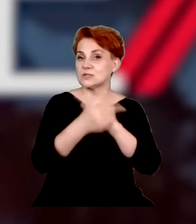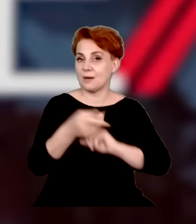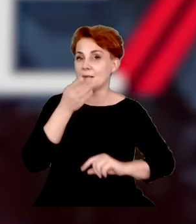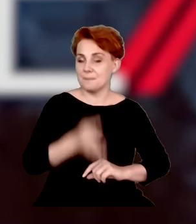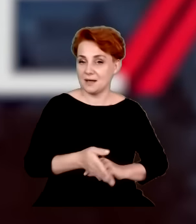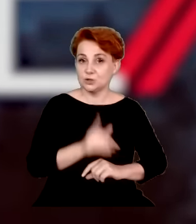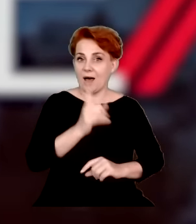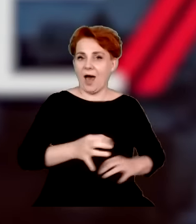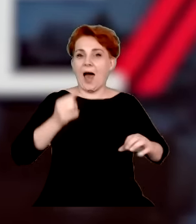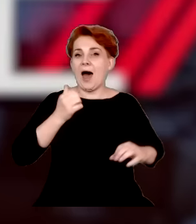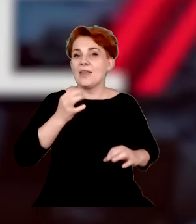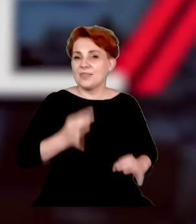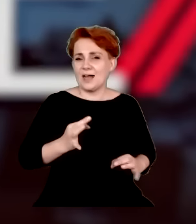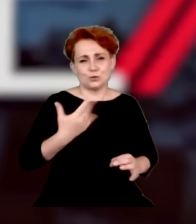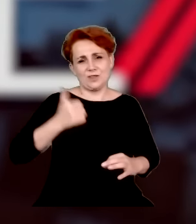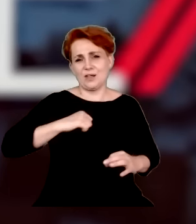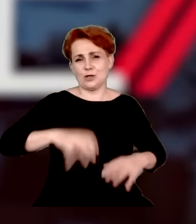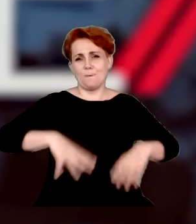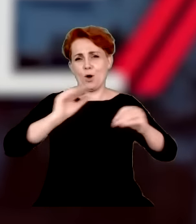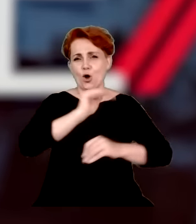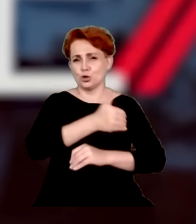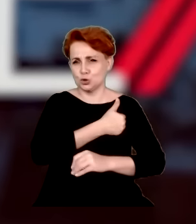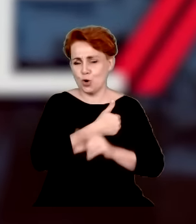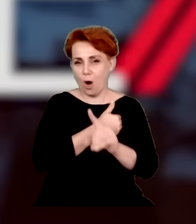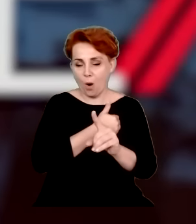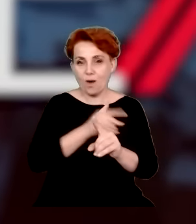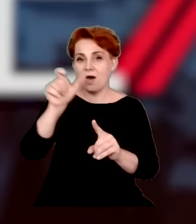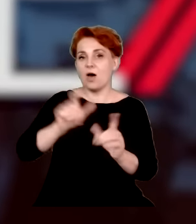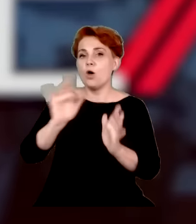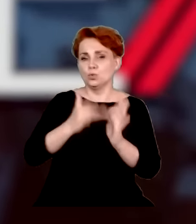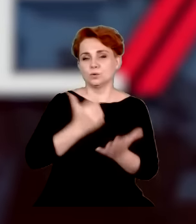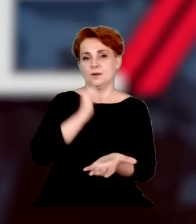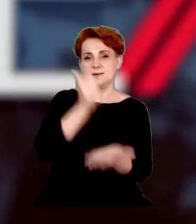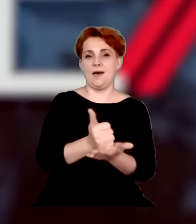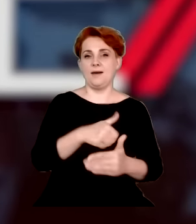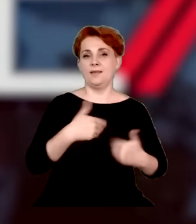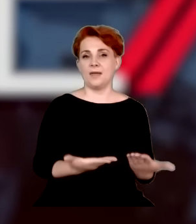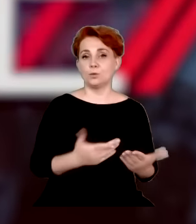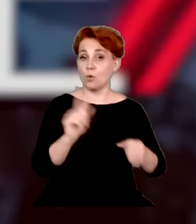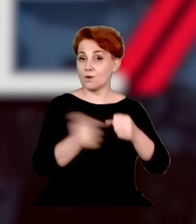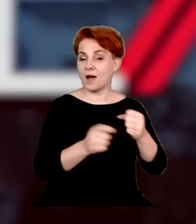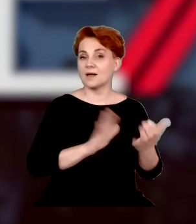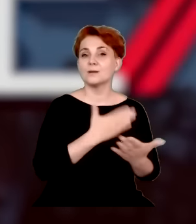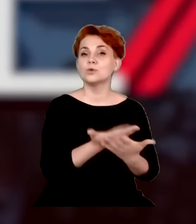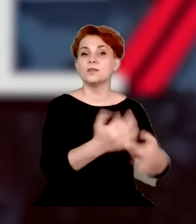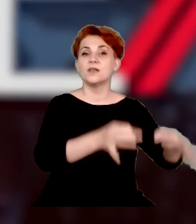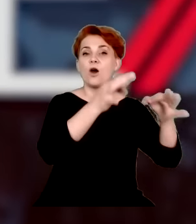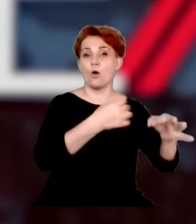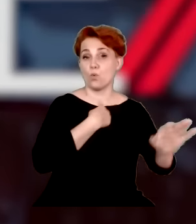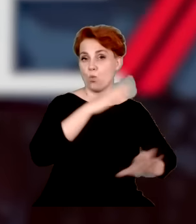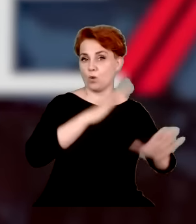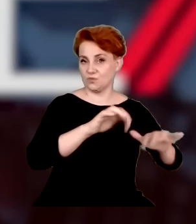na początek roku szkolnego, premier Donald Tusk postanowił postawić niektórym pałę. W taki sposób ukarał na przykład nieobecnego na głosowaniu